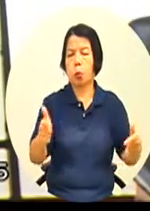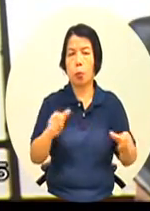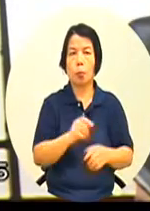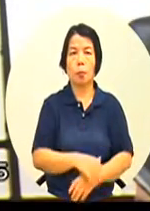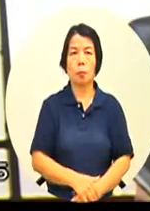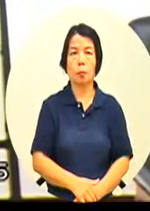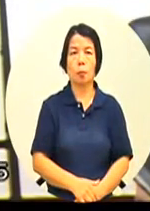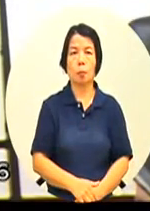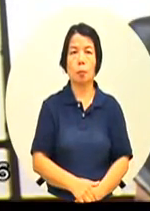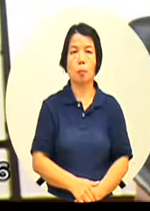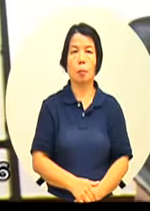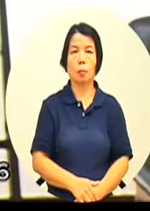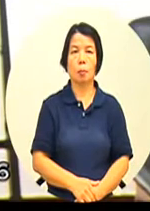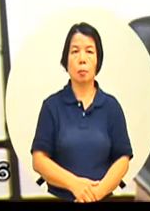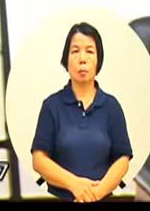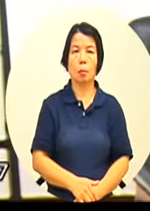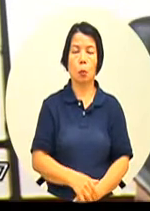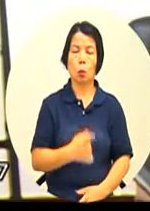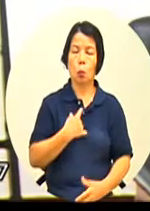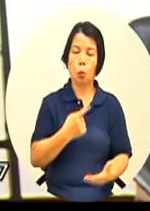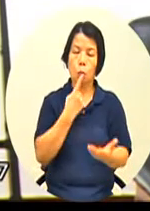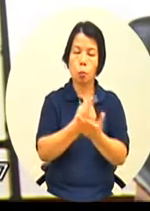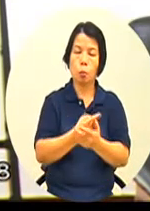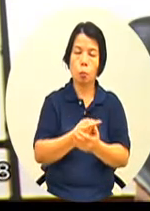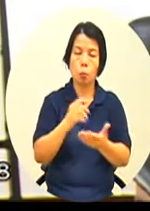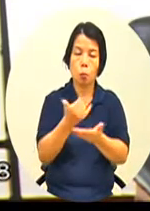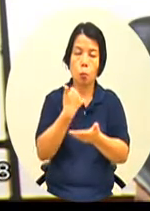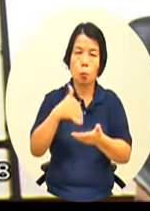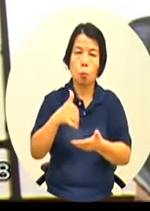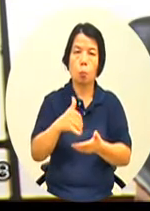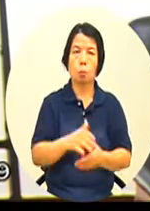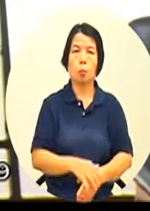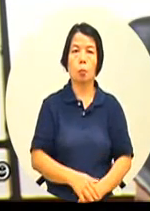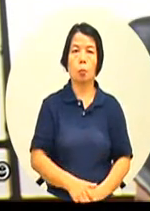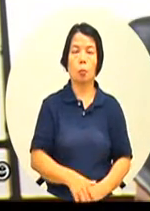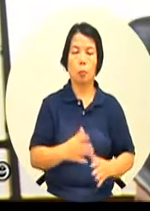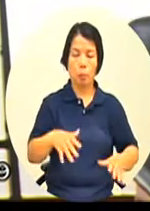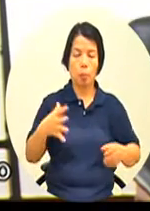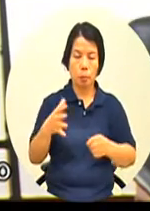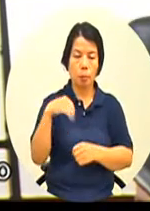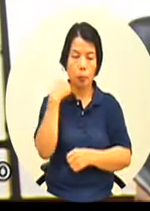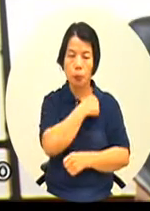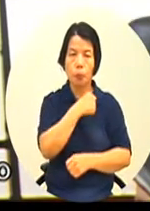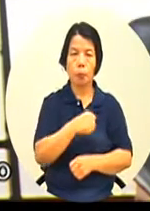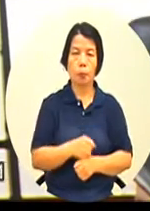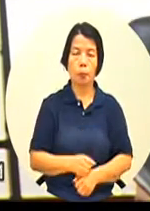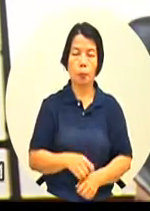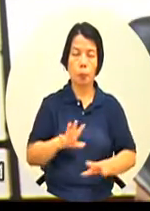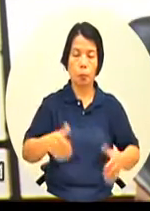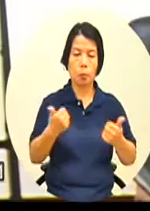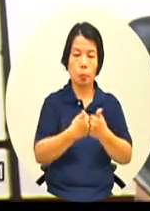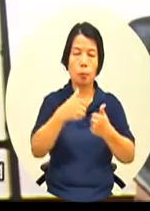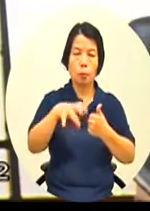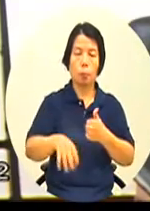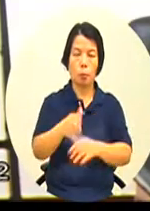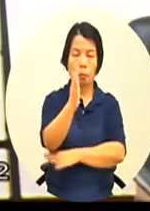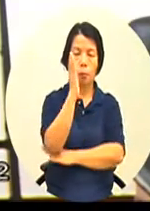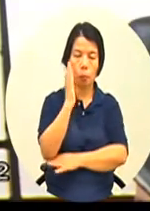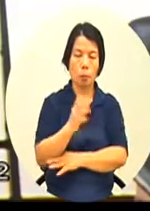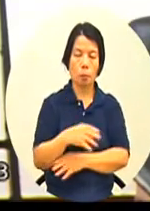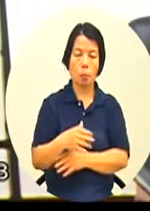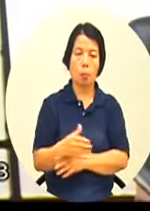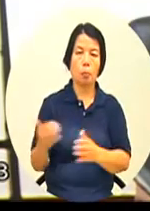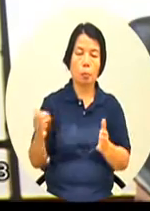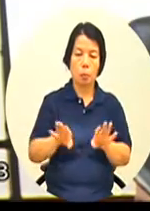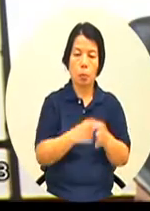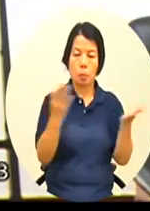那所以其实我对参与式，因为就我们台湾来讲，议会政治发展到现在，我